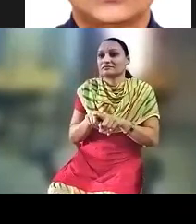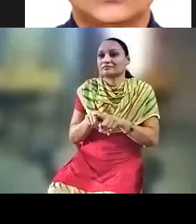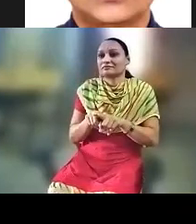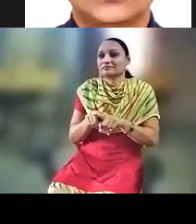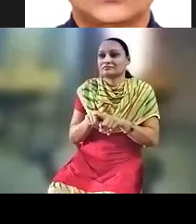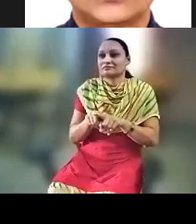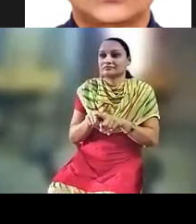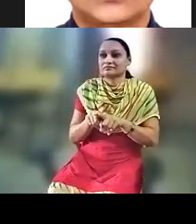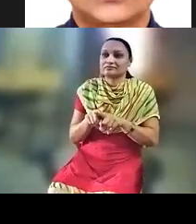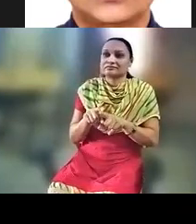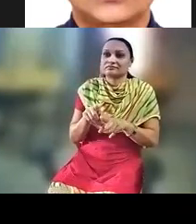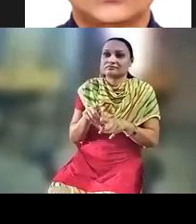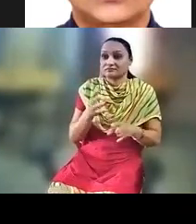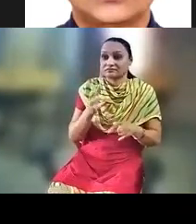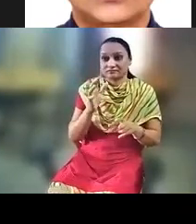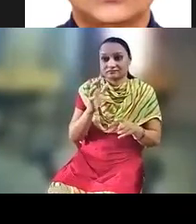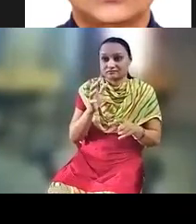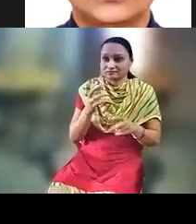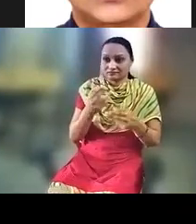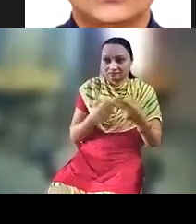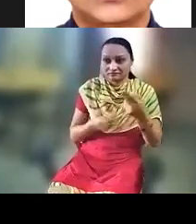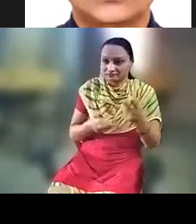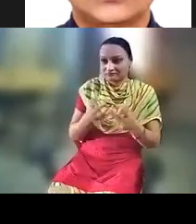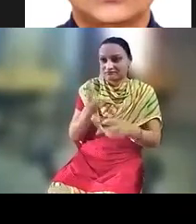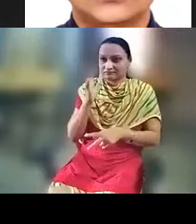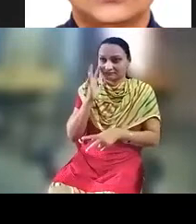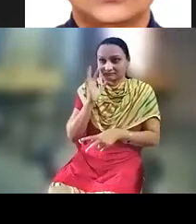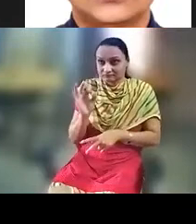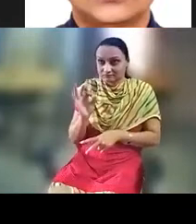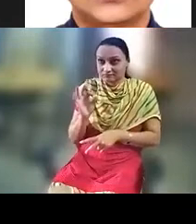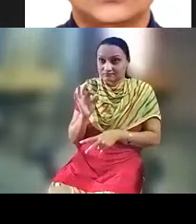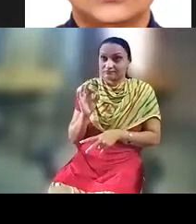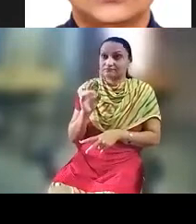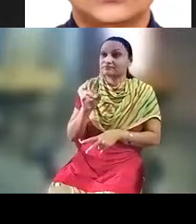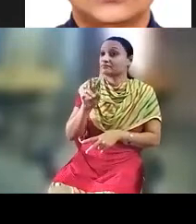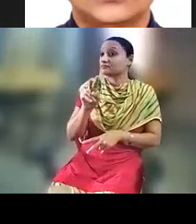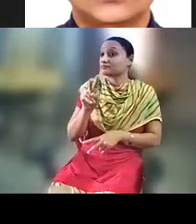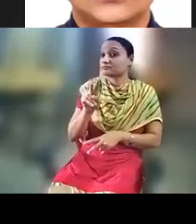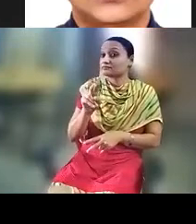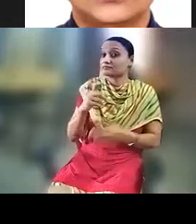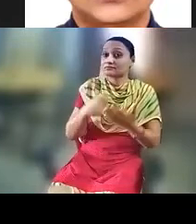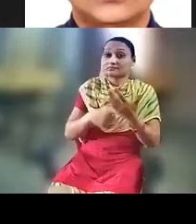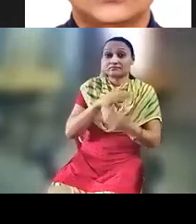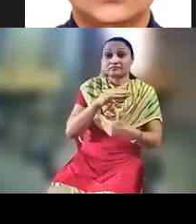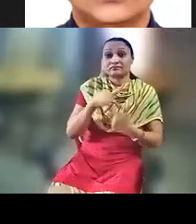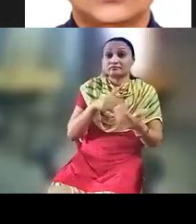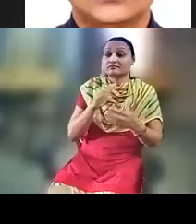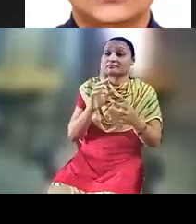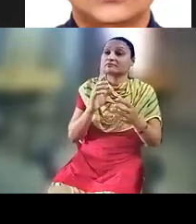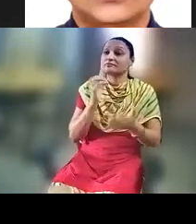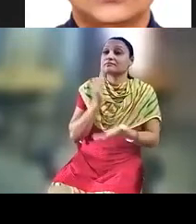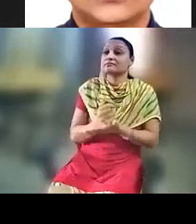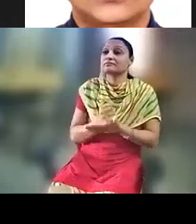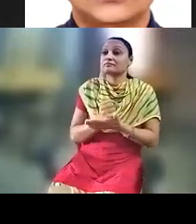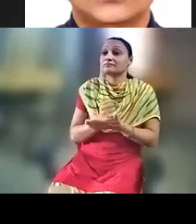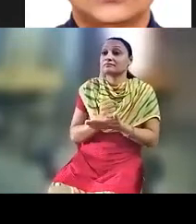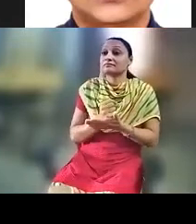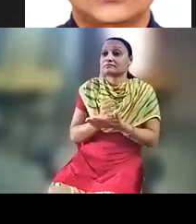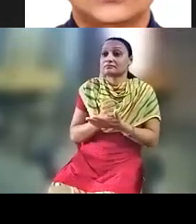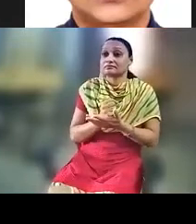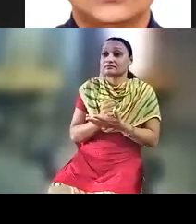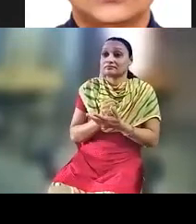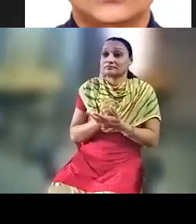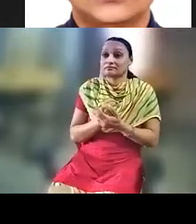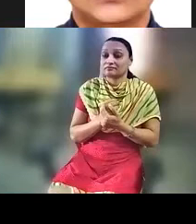चीजें बहुत परेशानी वाली थी, और इसलिए मीनिंगफुल रिलेशनशिप्स एंड एबिलिटी टू कम्युनिकेट पैंडेमिक में बहुत ज्यादा